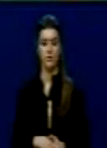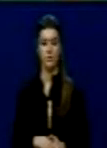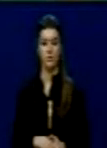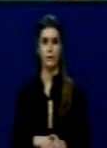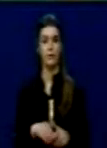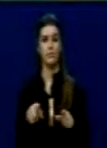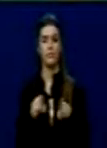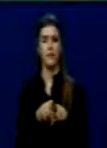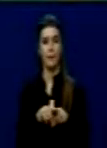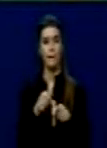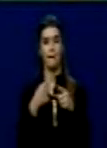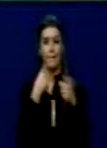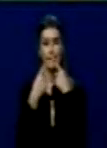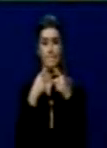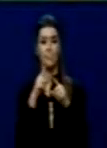përgjegjësive këtu.